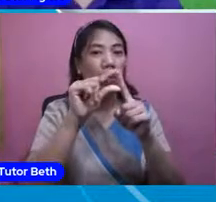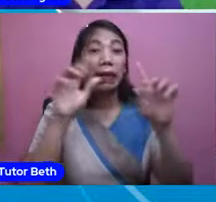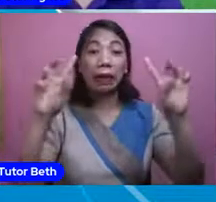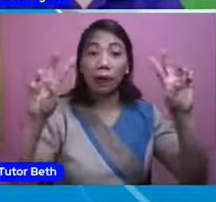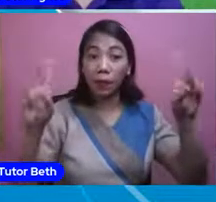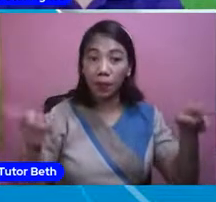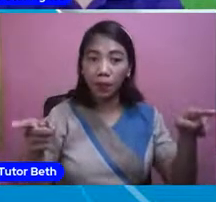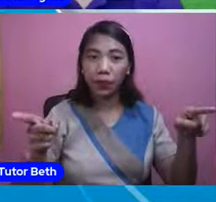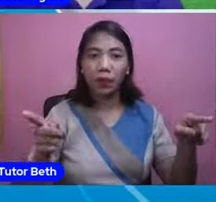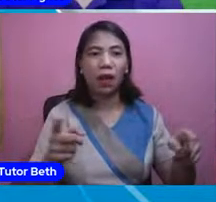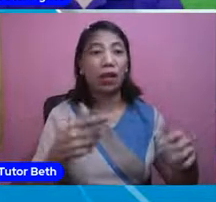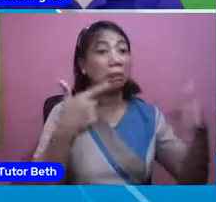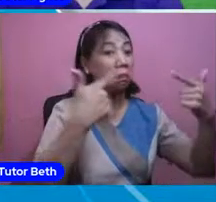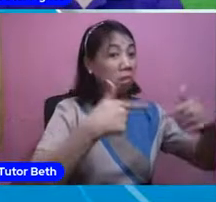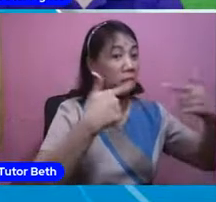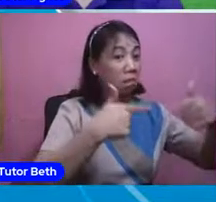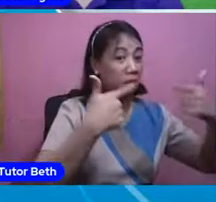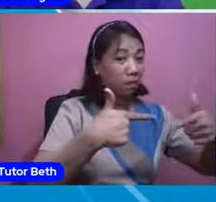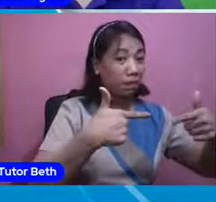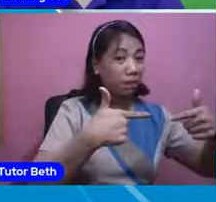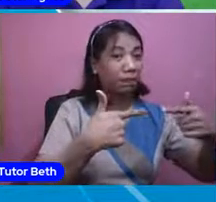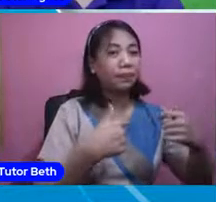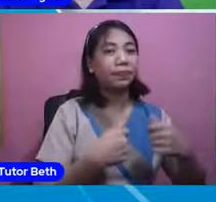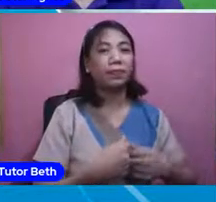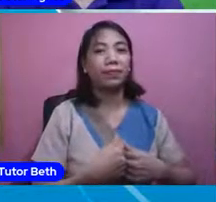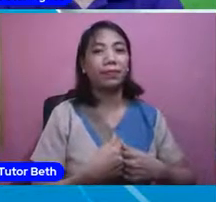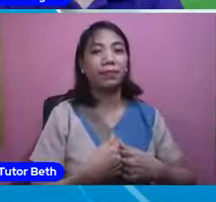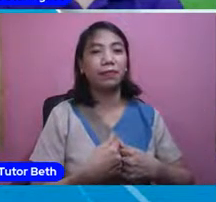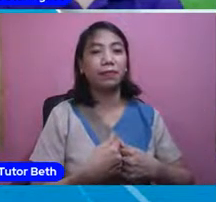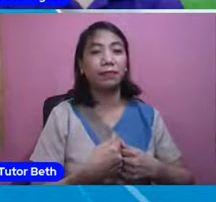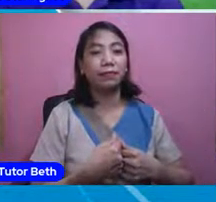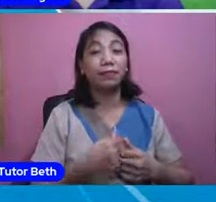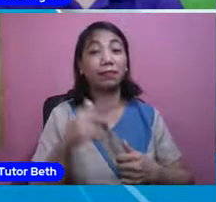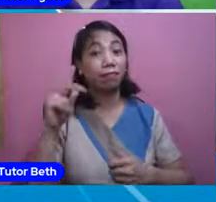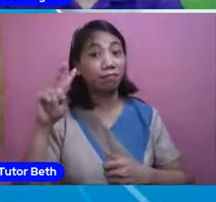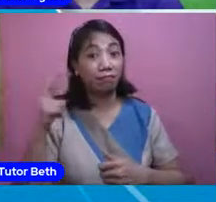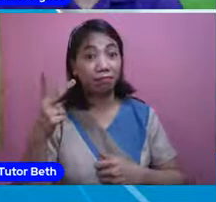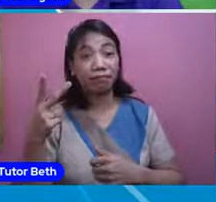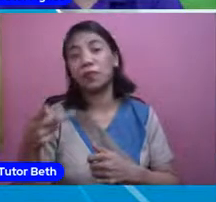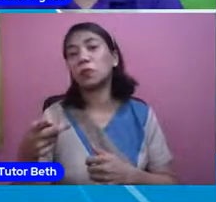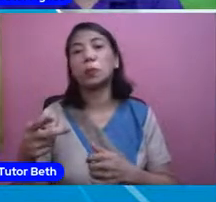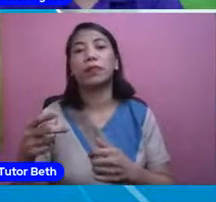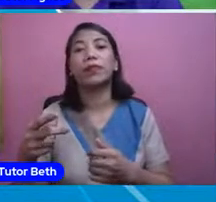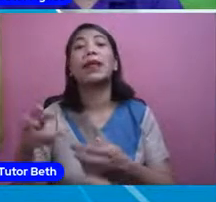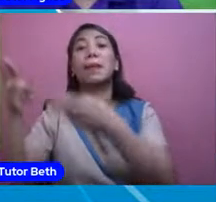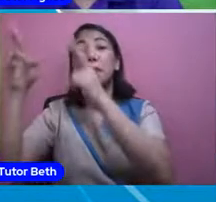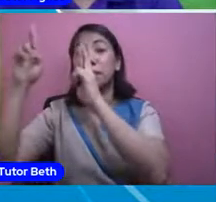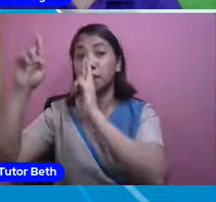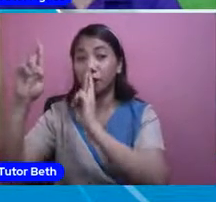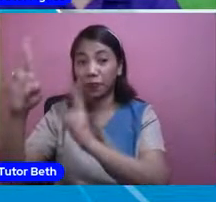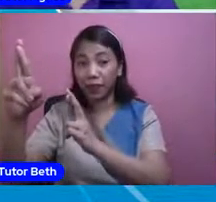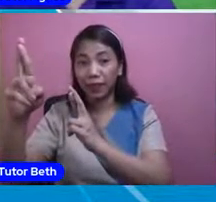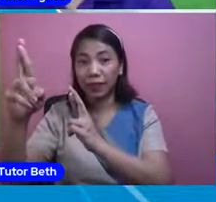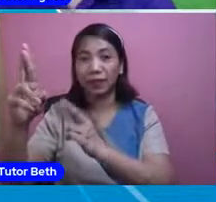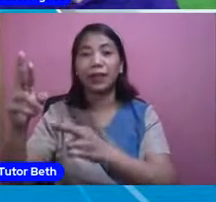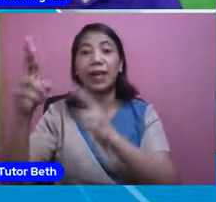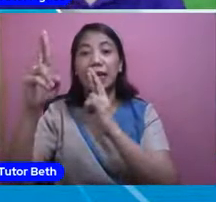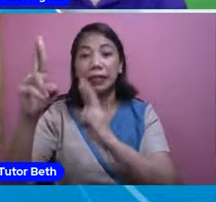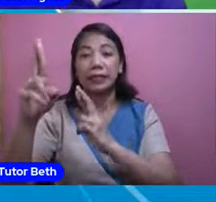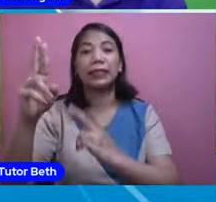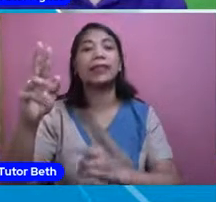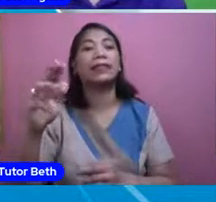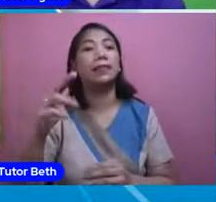inaaway, or nire-respeto namin ang isa't isa.